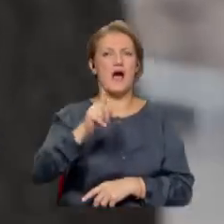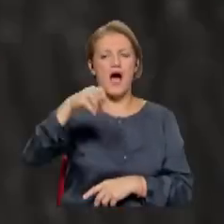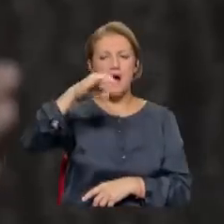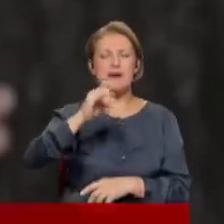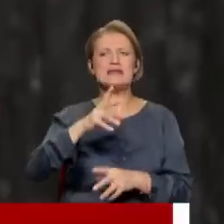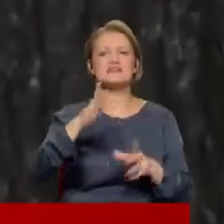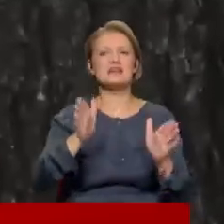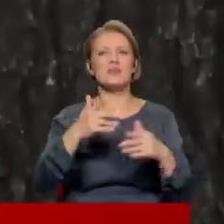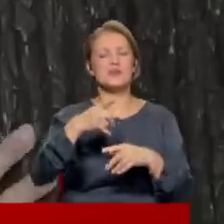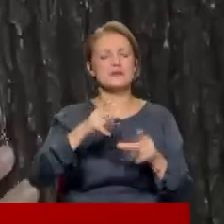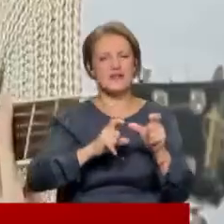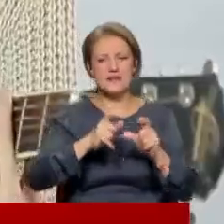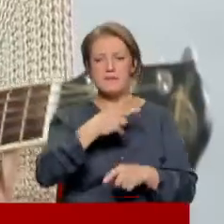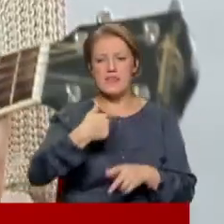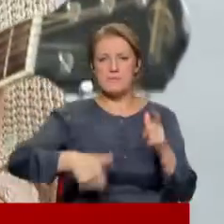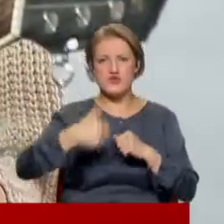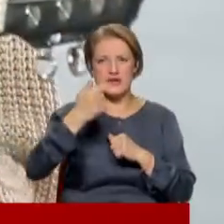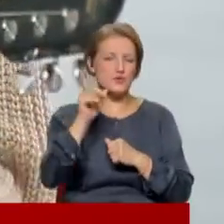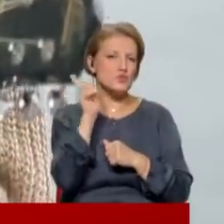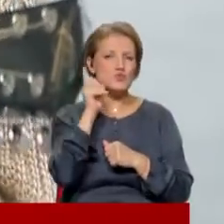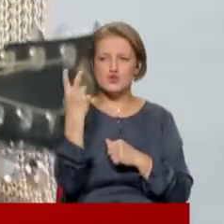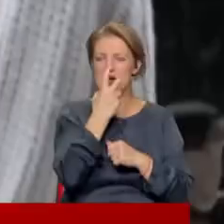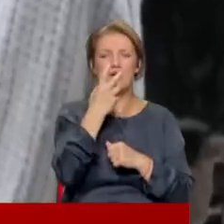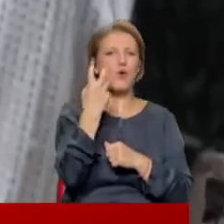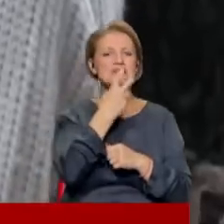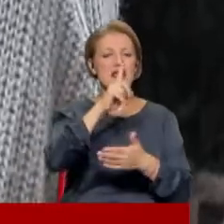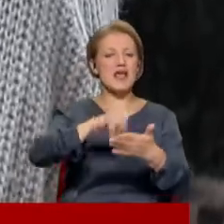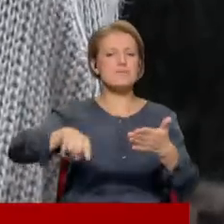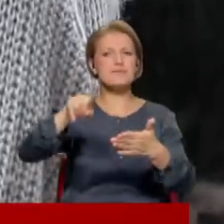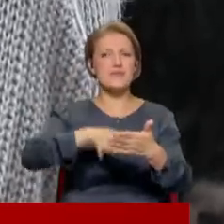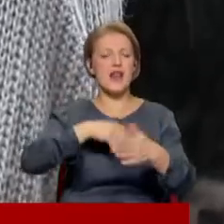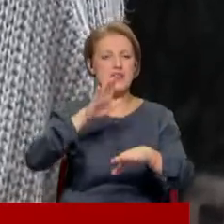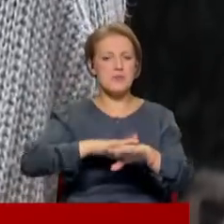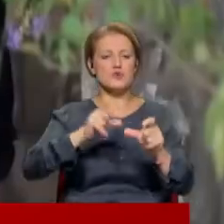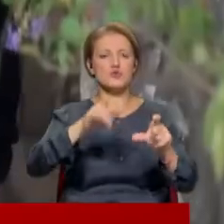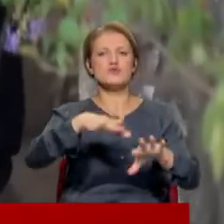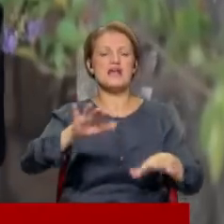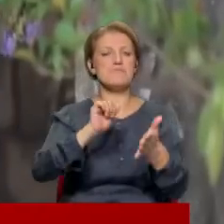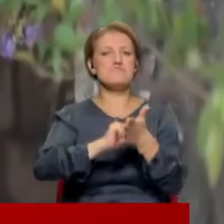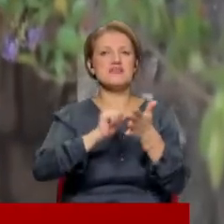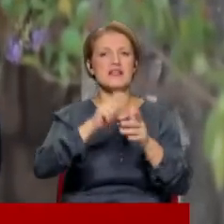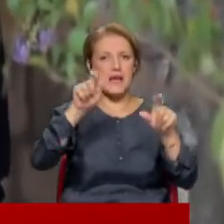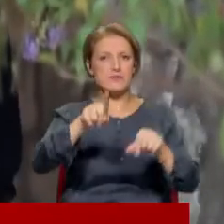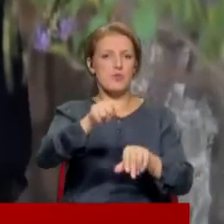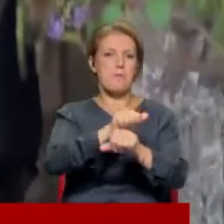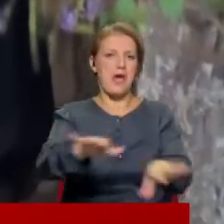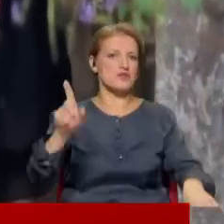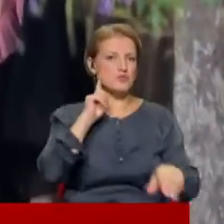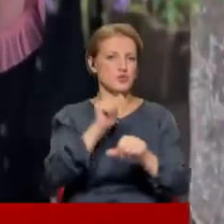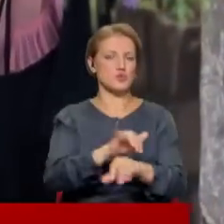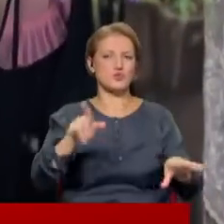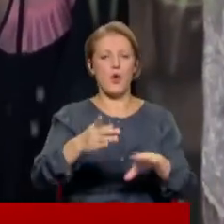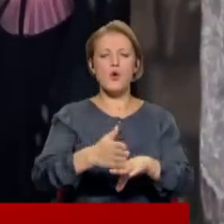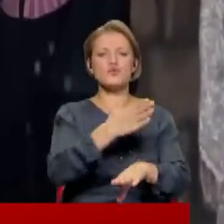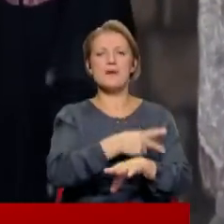Partili Sandıklı Belediye Başkanı Mustafa Çöl, ünlü şarkıcının konserinin iptal edildiğini sosyal medyadan yaptığı bu paylaşımla duyurdu. Öncesinde